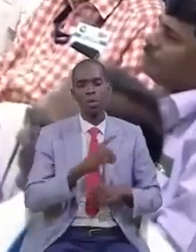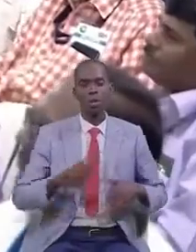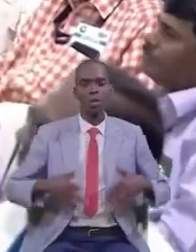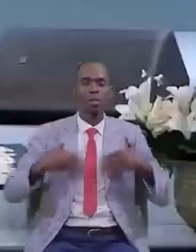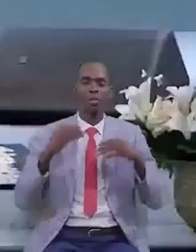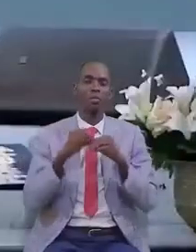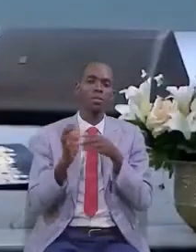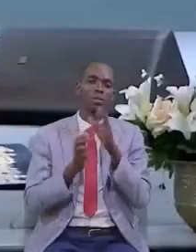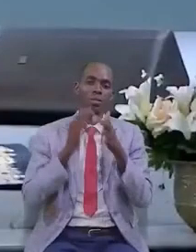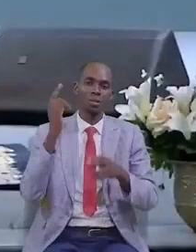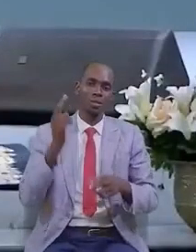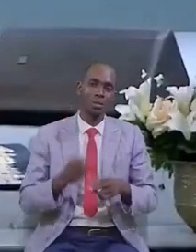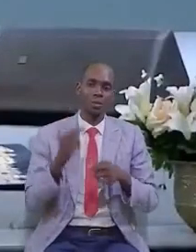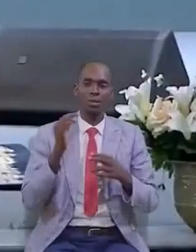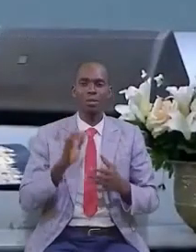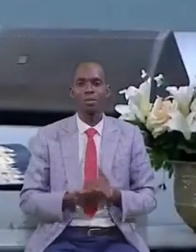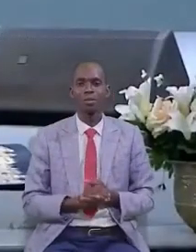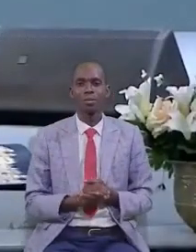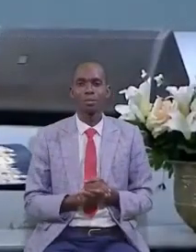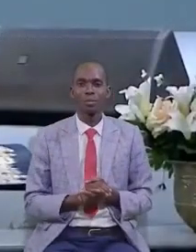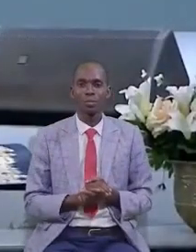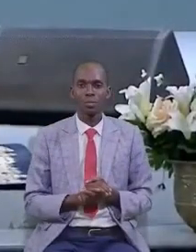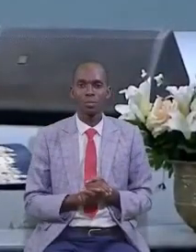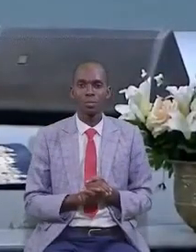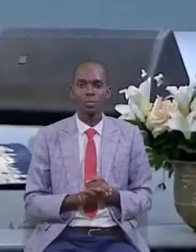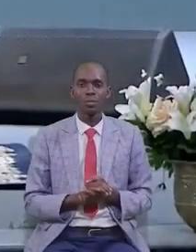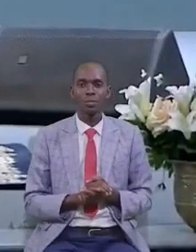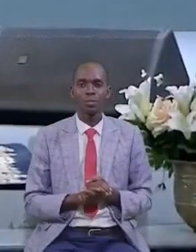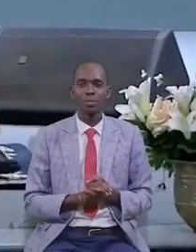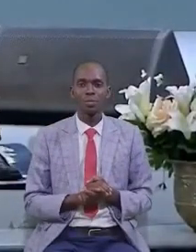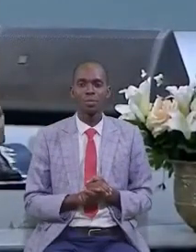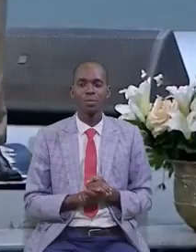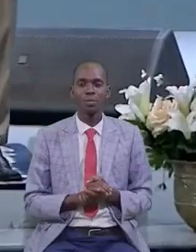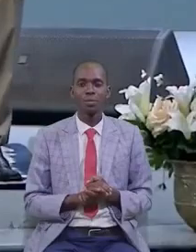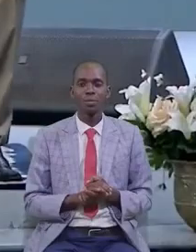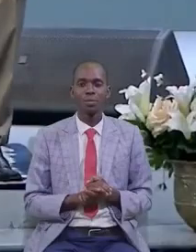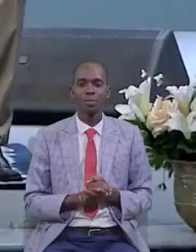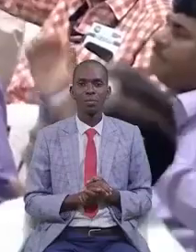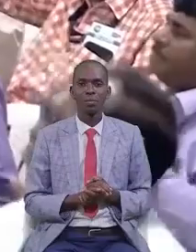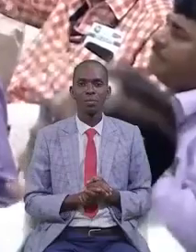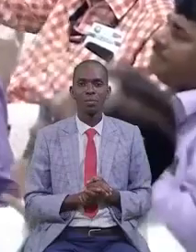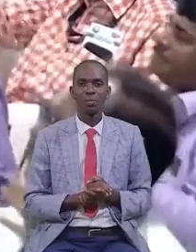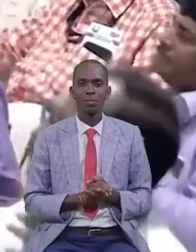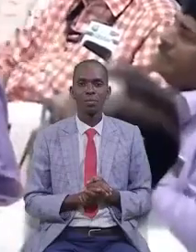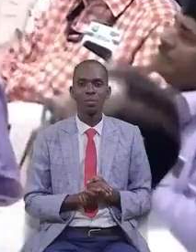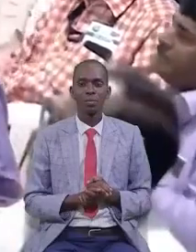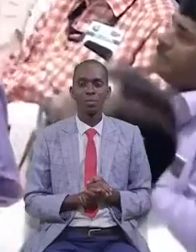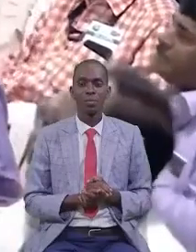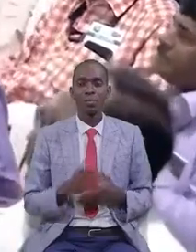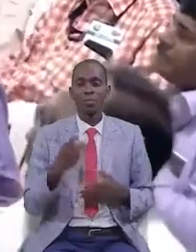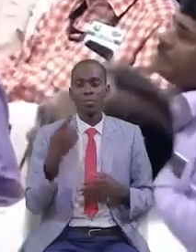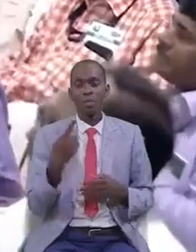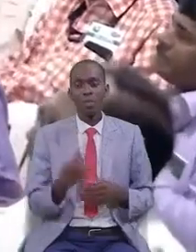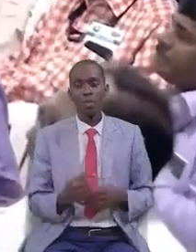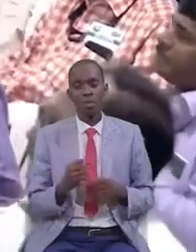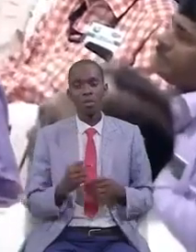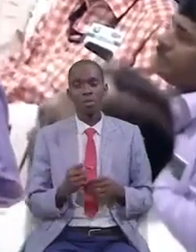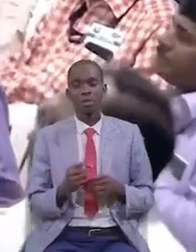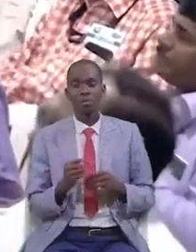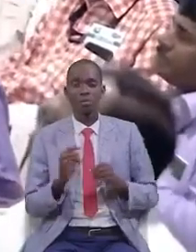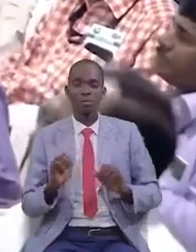నేను ఆయనతో కూడా ఉంటానని ఈ మాటను ప్రతి వారి జీవితంలో స్థిరపరచును గాక. ఆమేన్ చెప్తారా? The consecration of